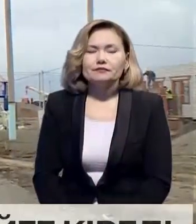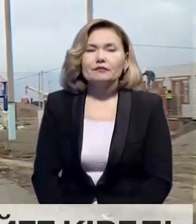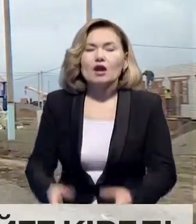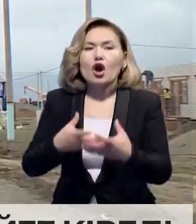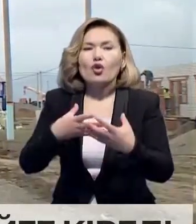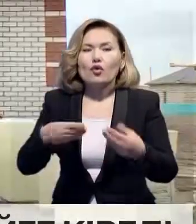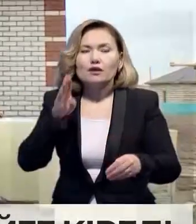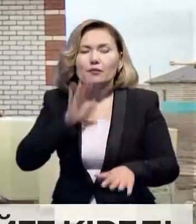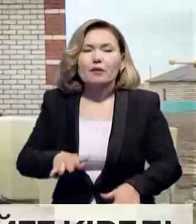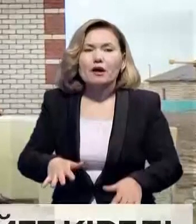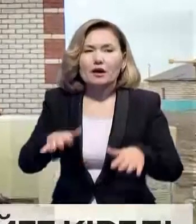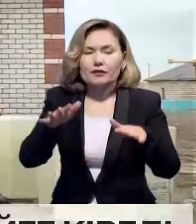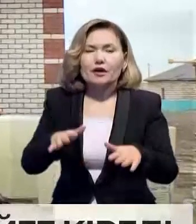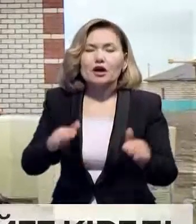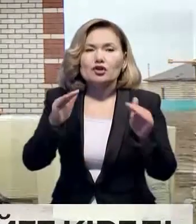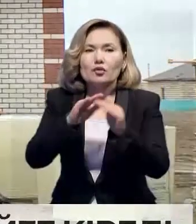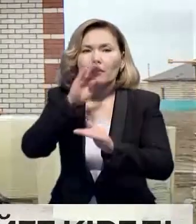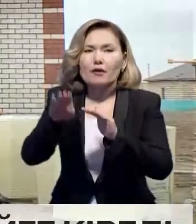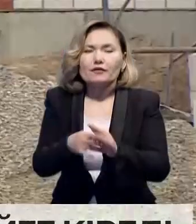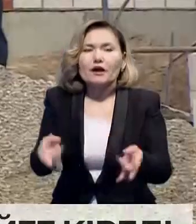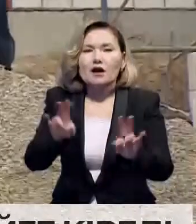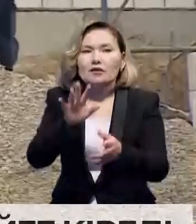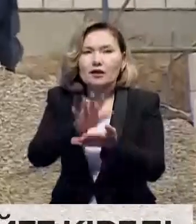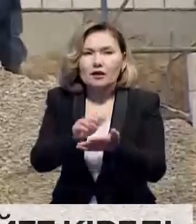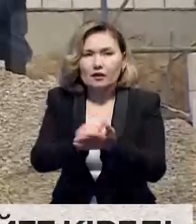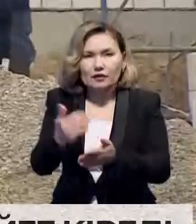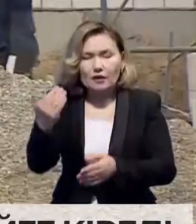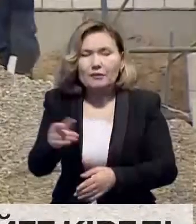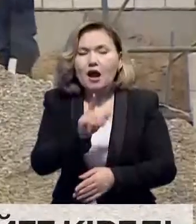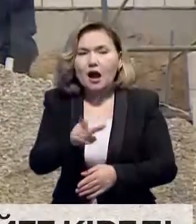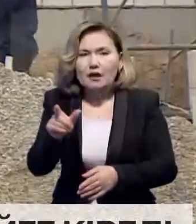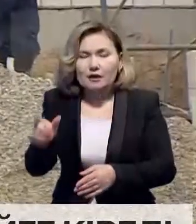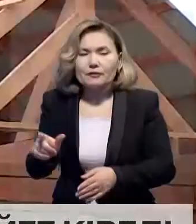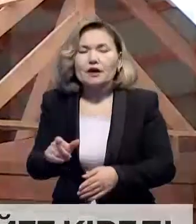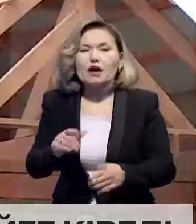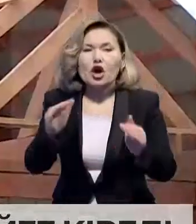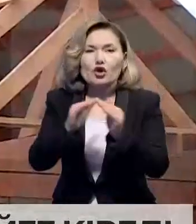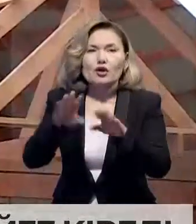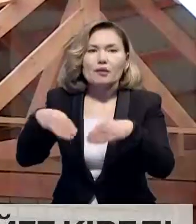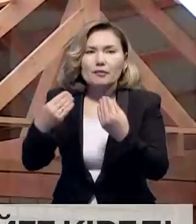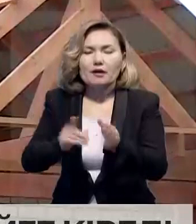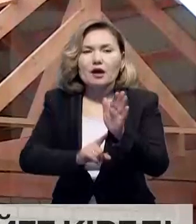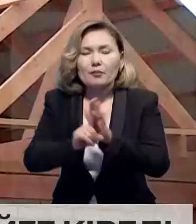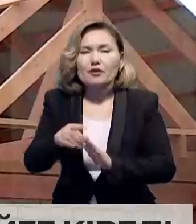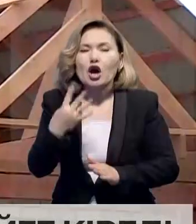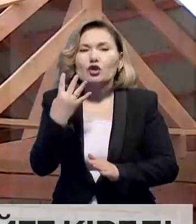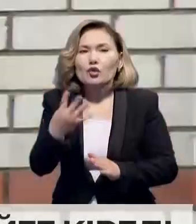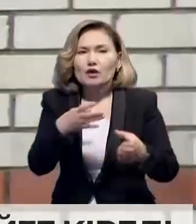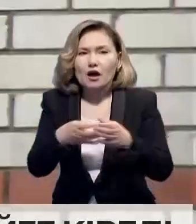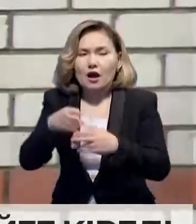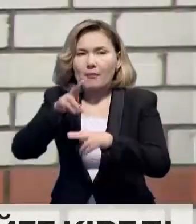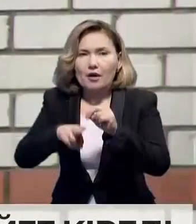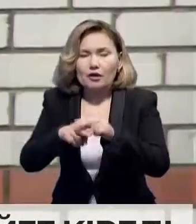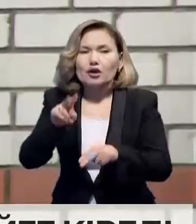Көктемгі тасқын кезінде баспанасы суға кеткен тұрғындар үшін жаңа үйлер Қобданың даму аймағында салынып жатыр. Құрылыс жүргізіп жатқан 4 мердігер компанияның 200-ден